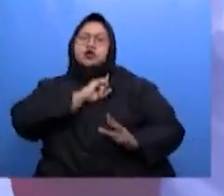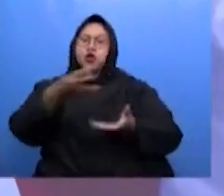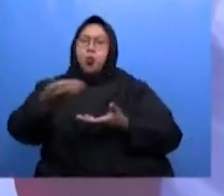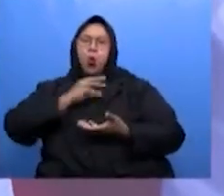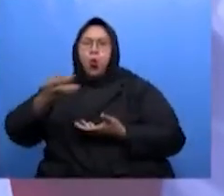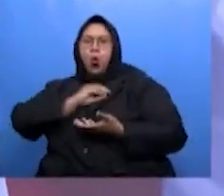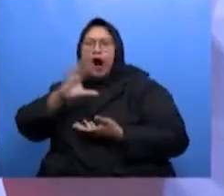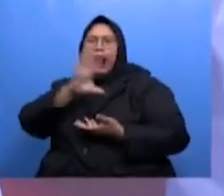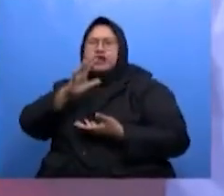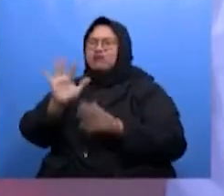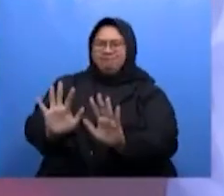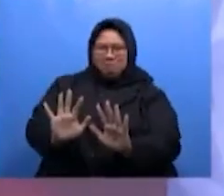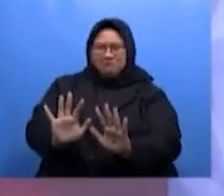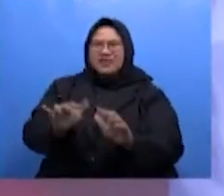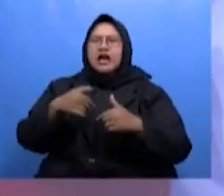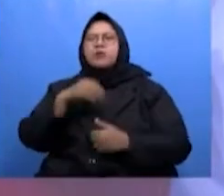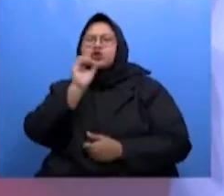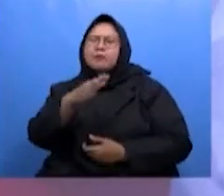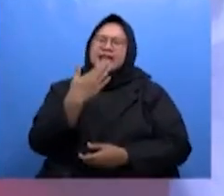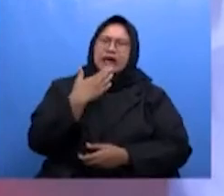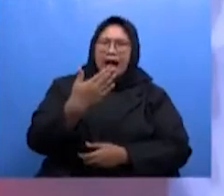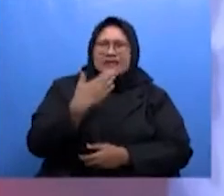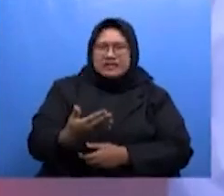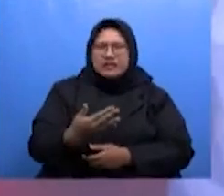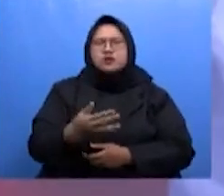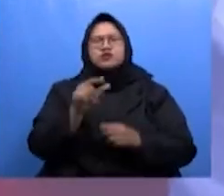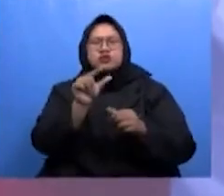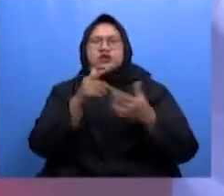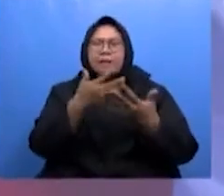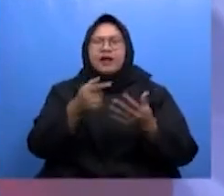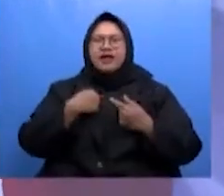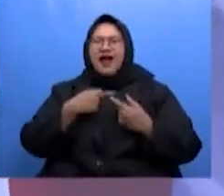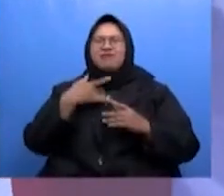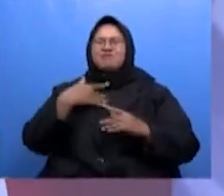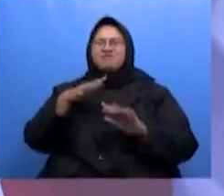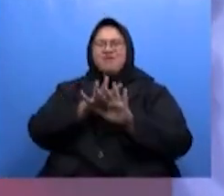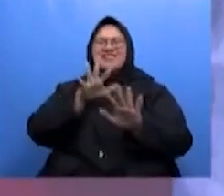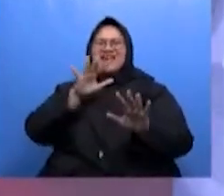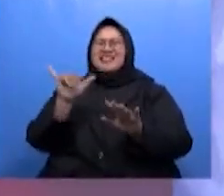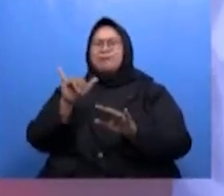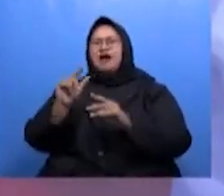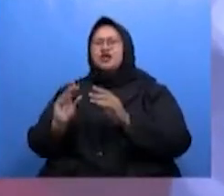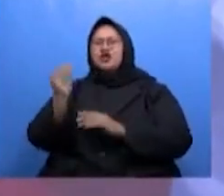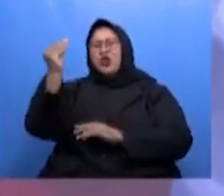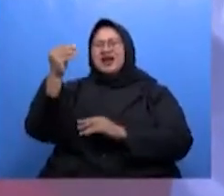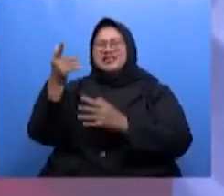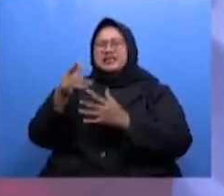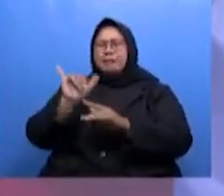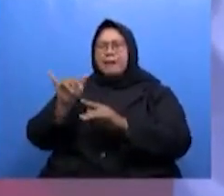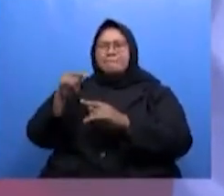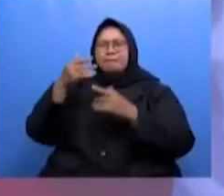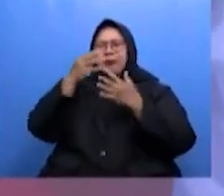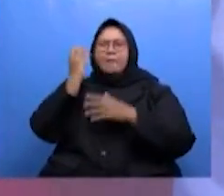itu saya berterima kasih sekali lagi merupakan kader dari Pak prabo sebagai ketua partai Gerindra Provinsi